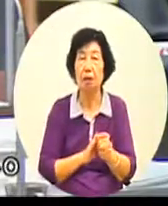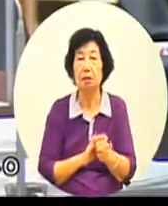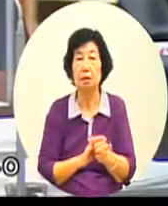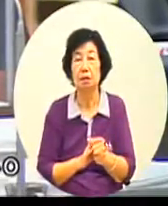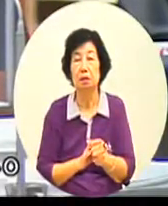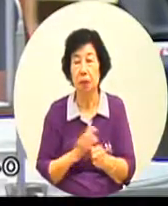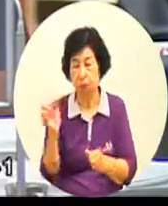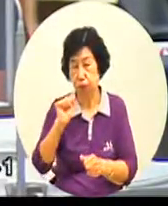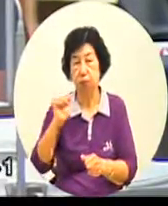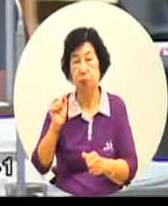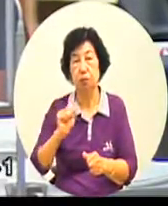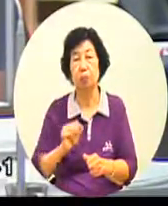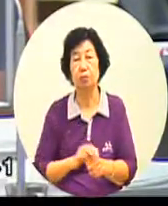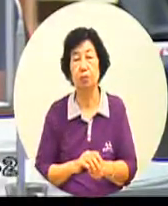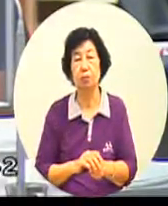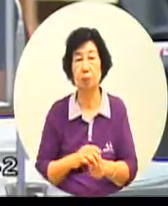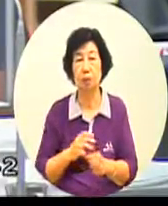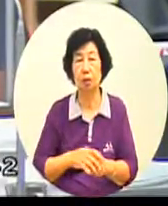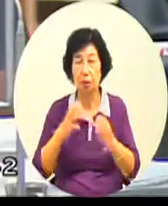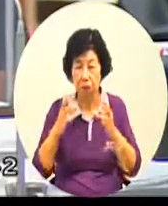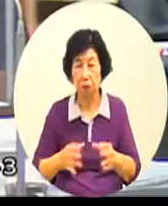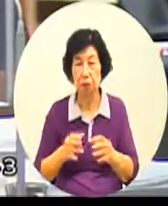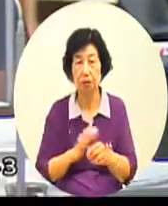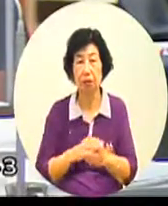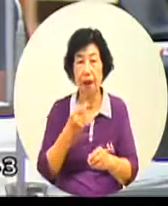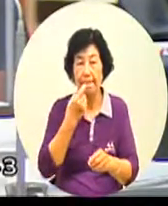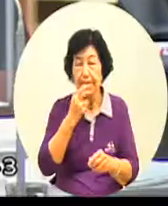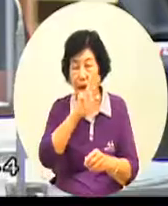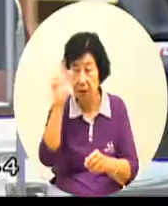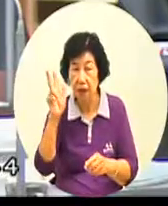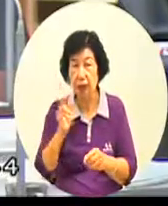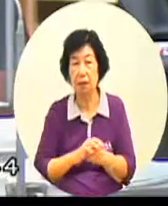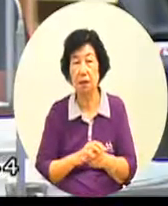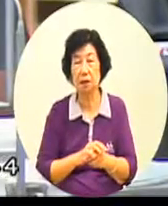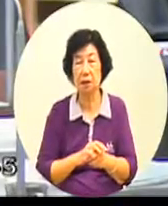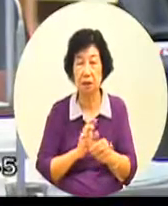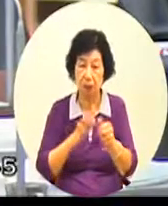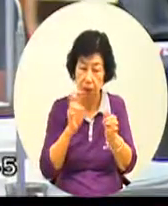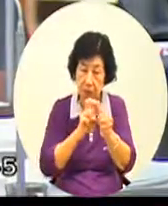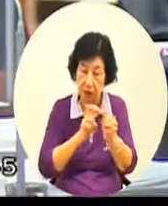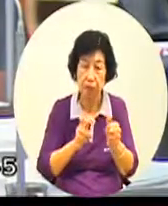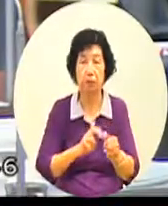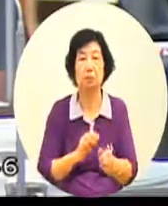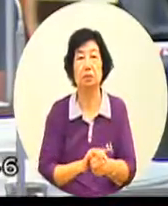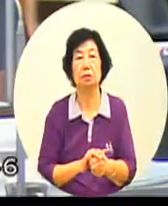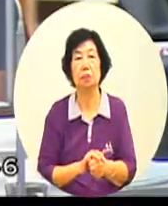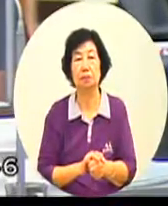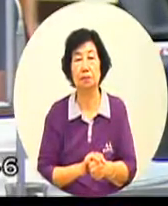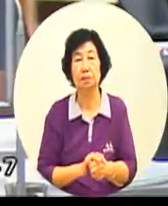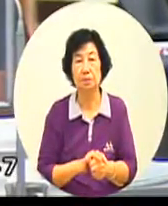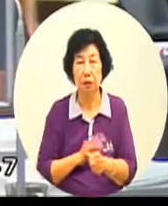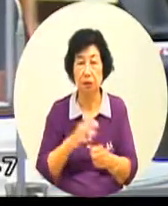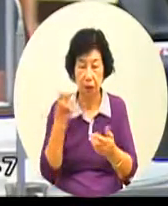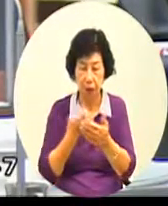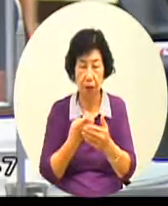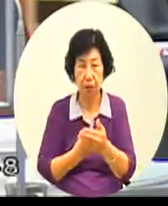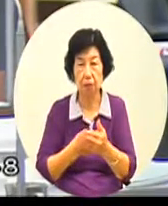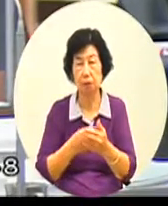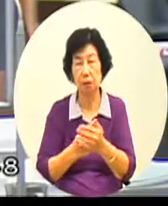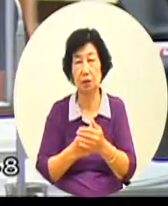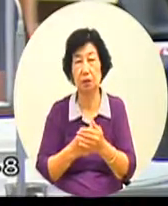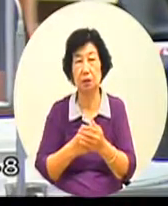不行的话，应该要成立日托。 是， 对的，日托就比较简单的嘛，就没有那么严格的一个标准了嘛，